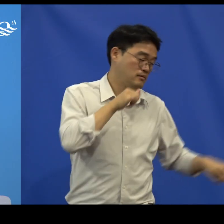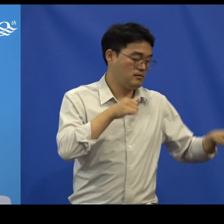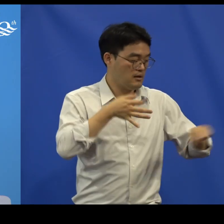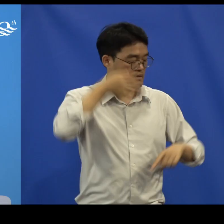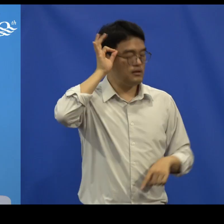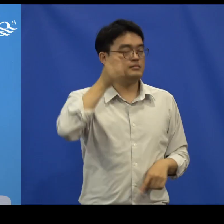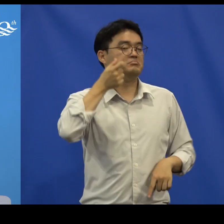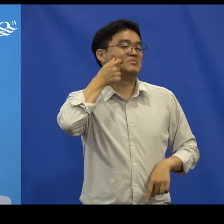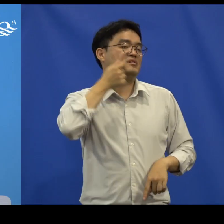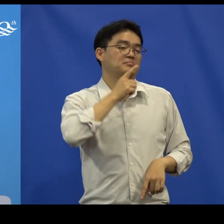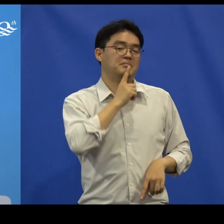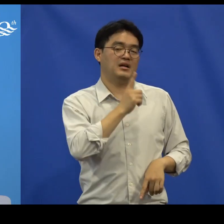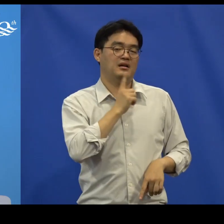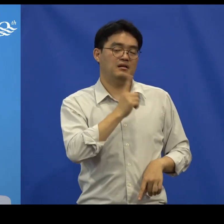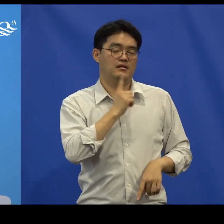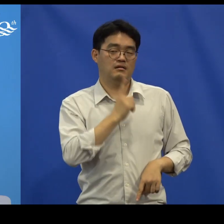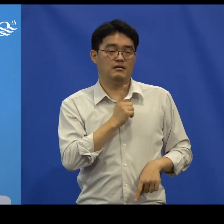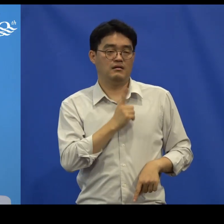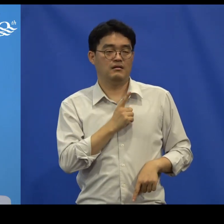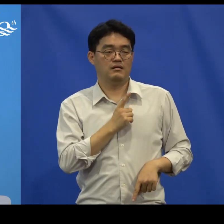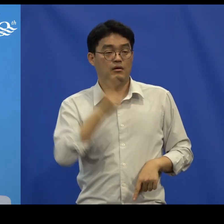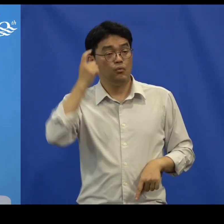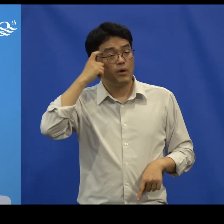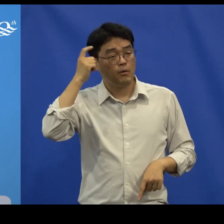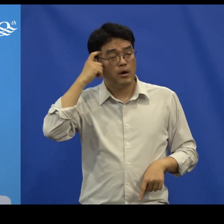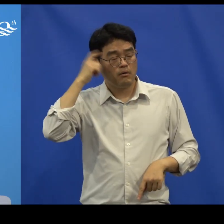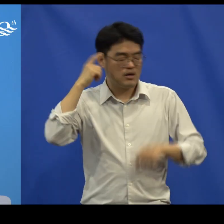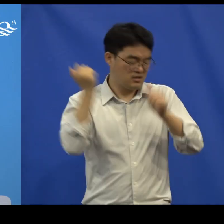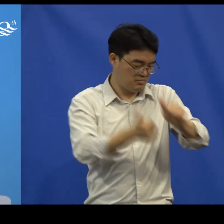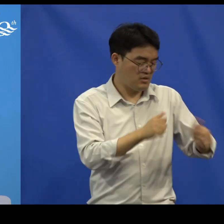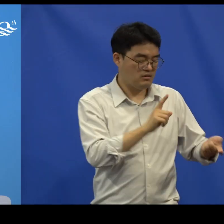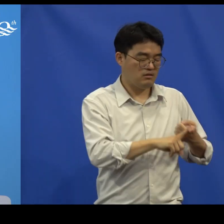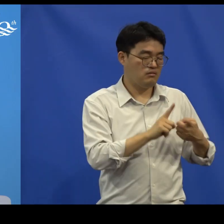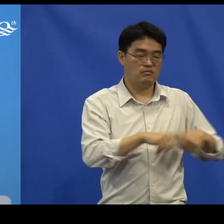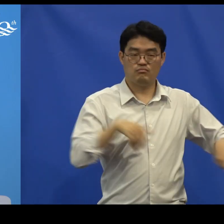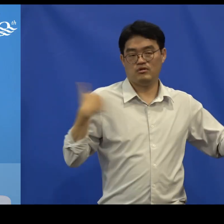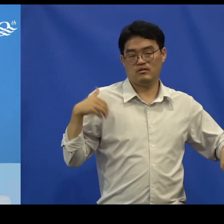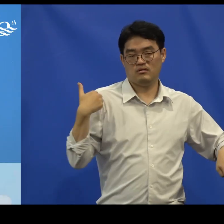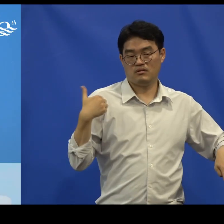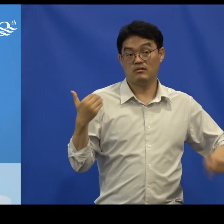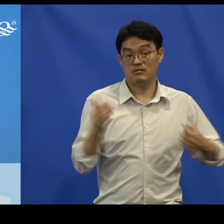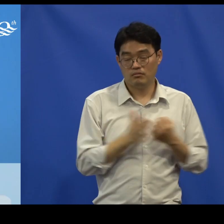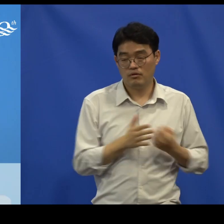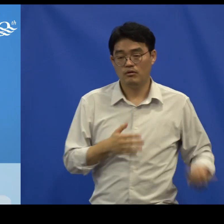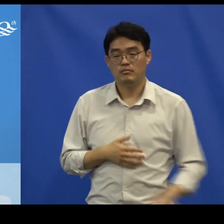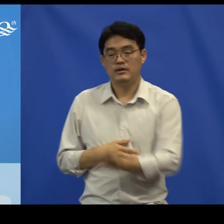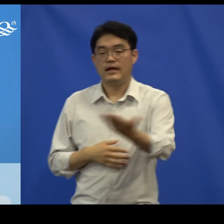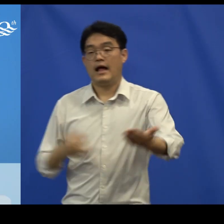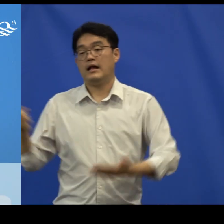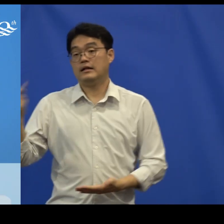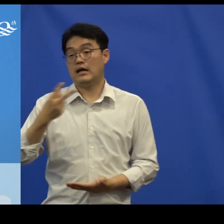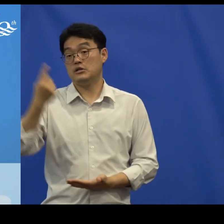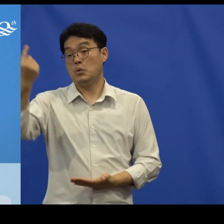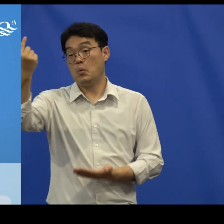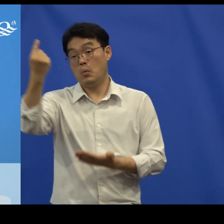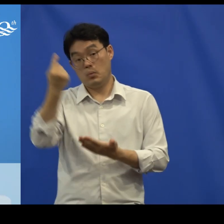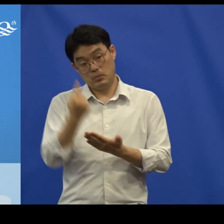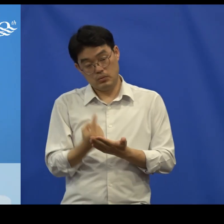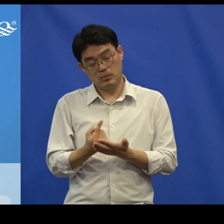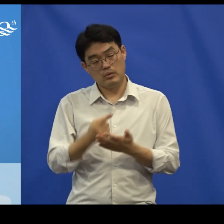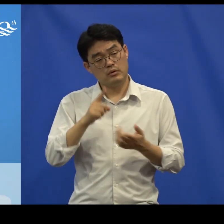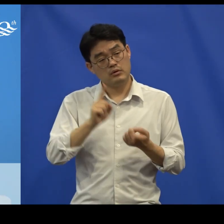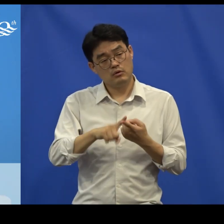여러분, 재림신앙에 매우 중요한 것은 이거예요. 마태복음 24장 42절로 40절. 그러므로 깨어있으라.